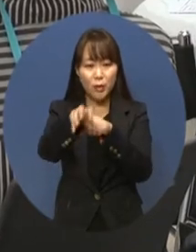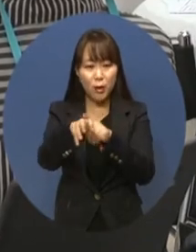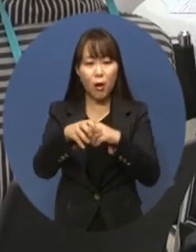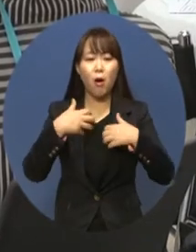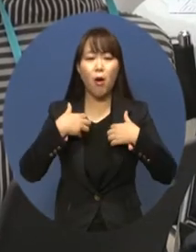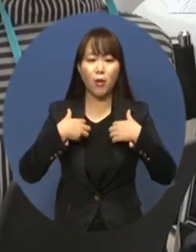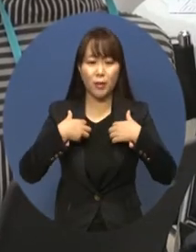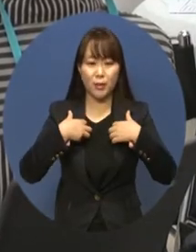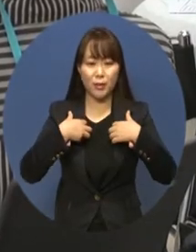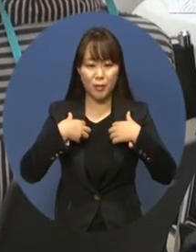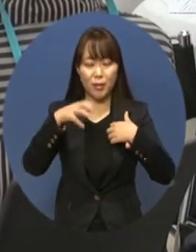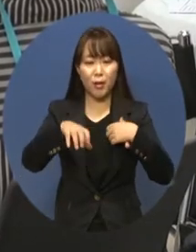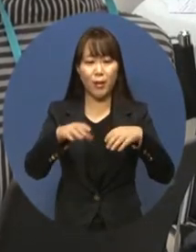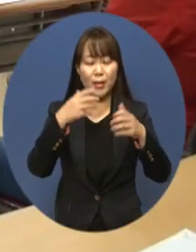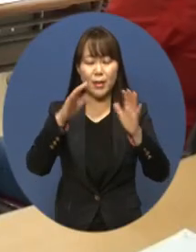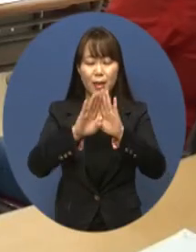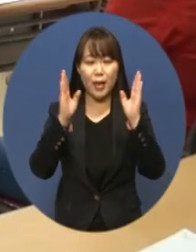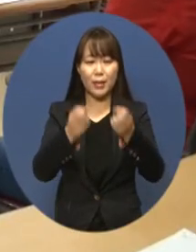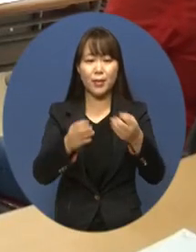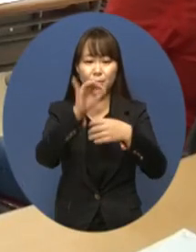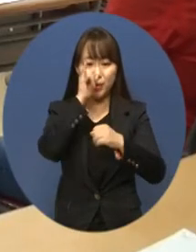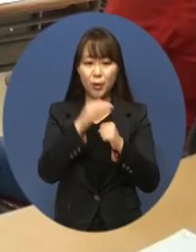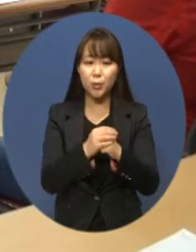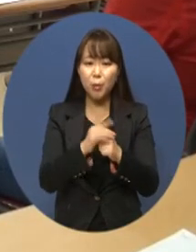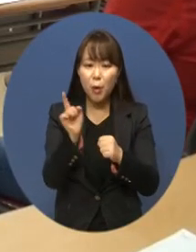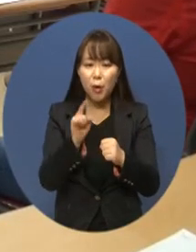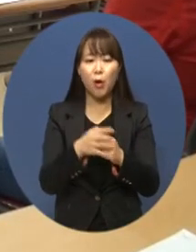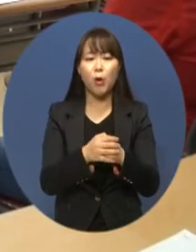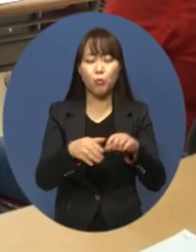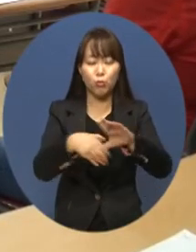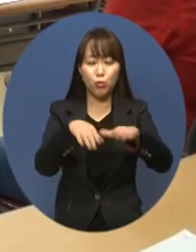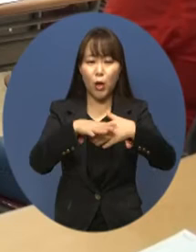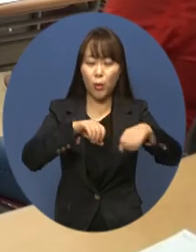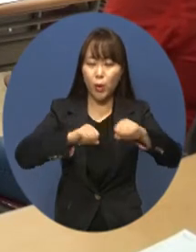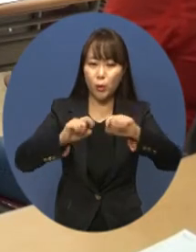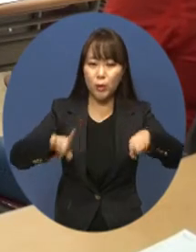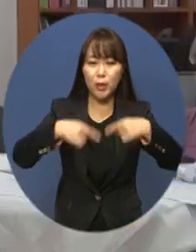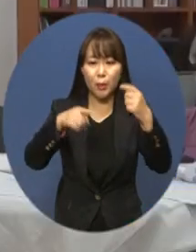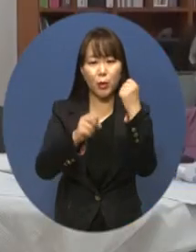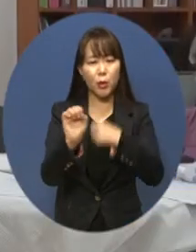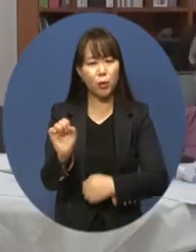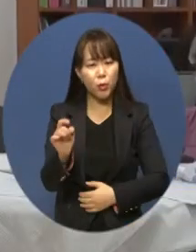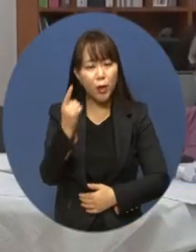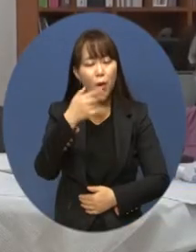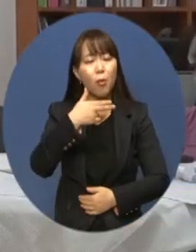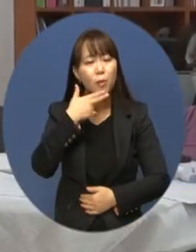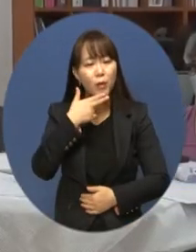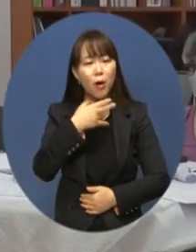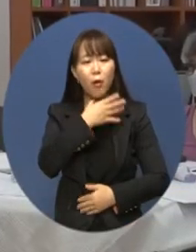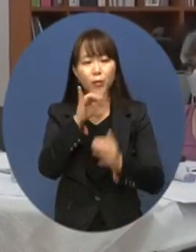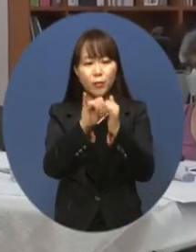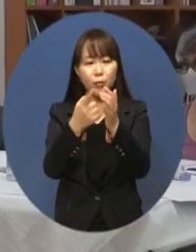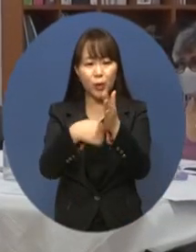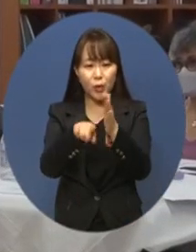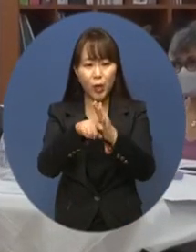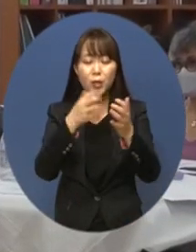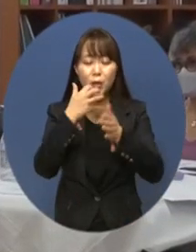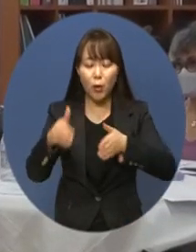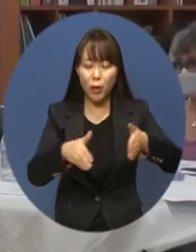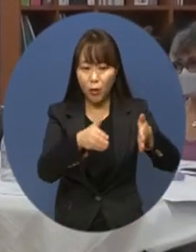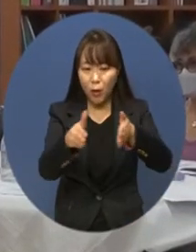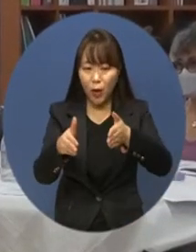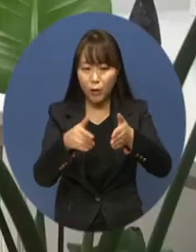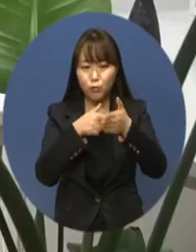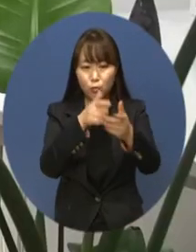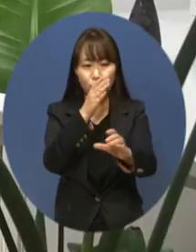즐김터 개강식이 진행되었습니다. 어르신 즐김터는 문화활동 참여 기회가 적은 노인들을 위해 경기도가